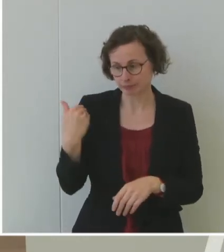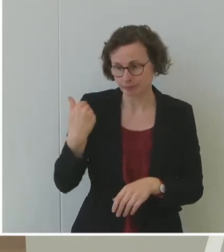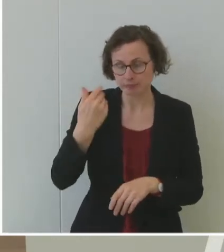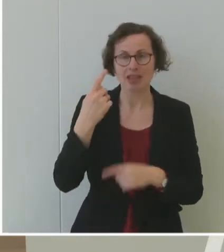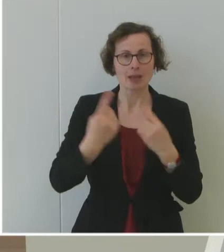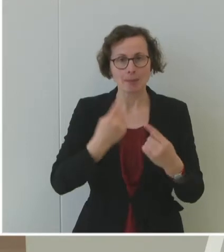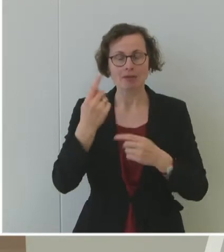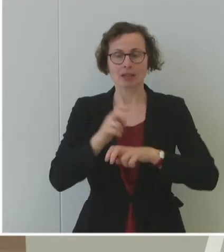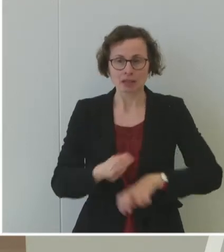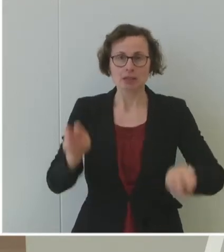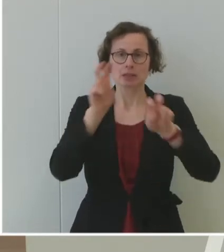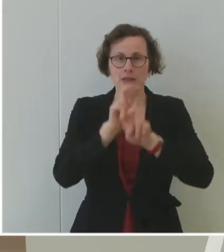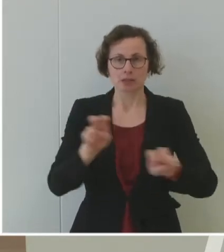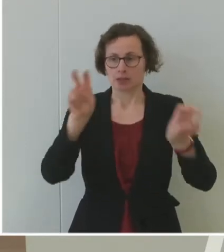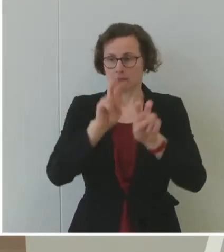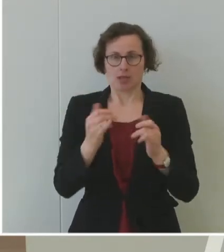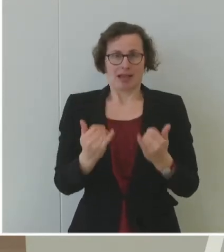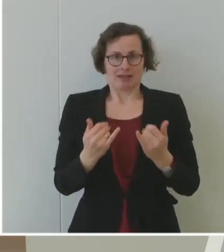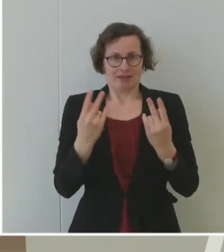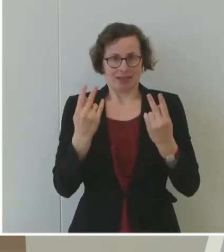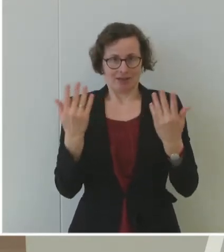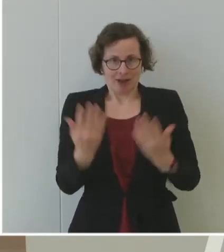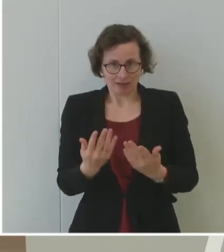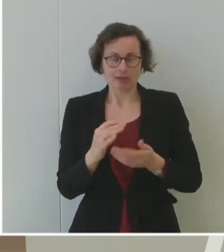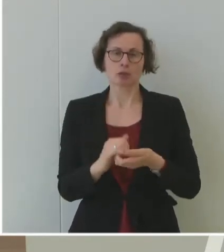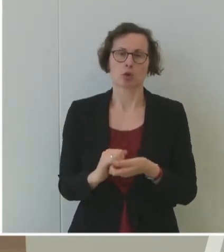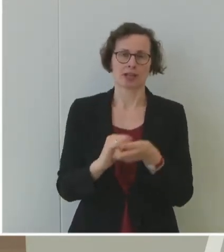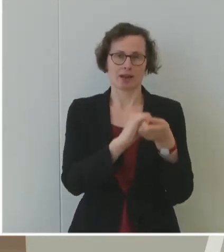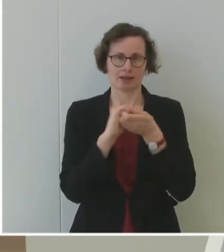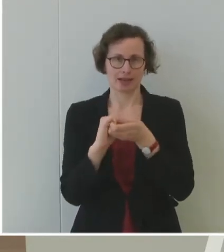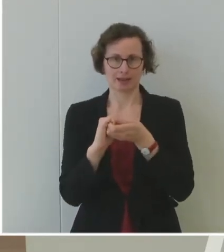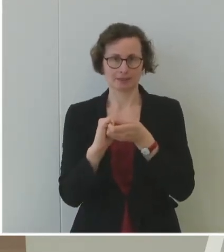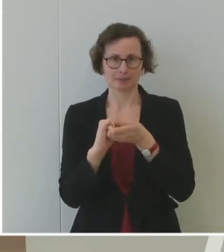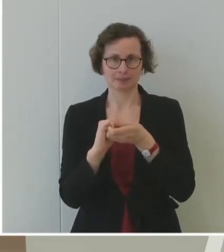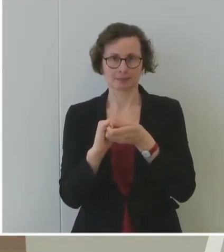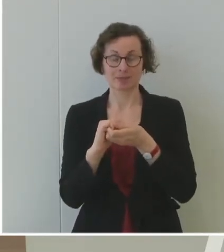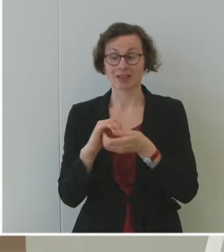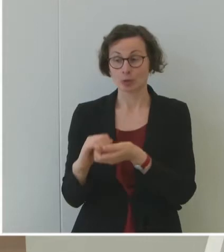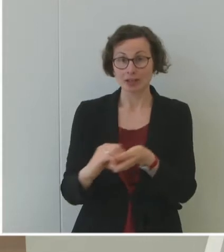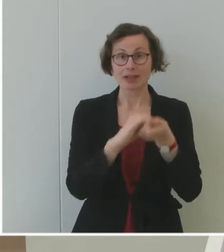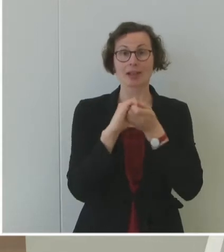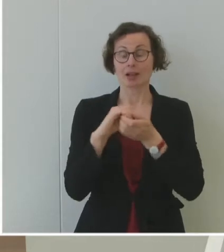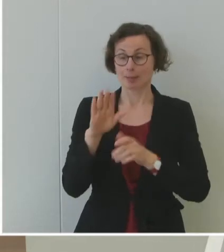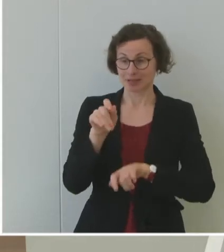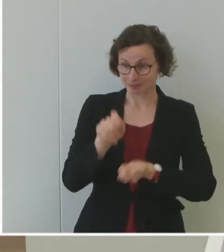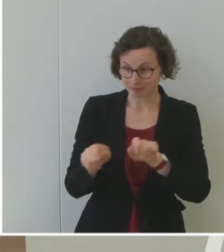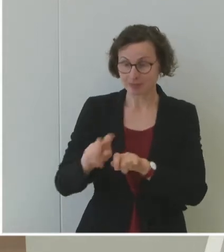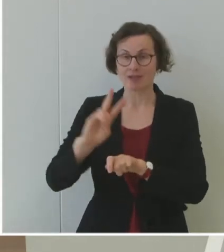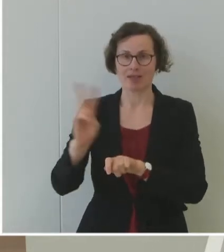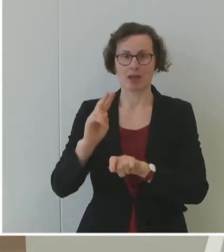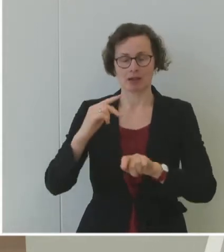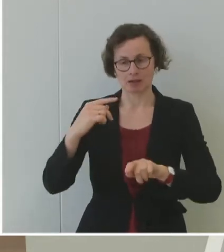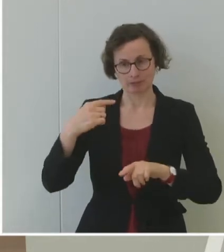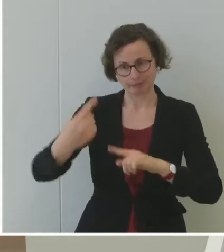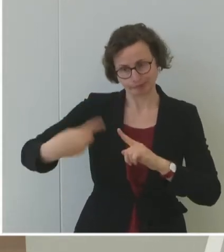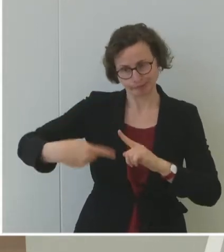beschworen, worauf es jetzt ankommt, das ist Solidarität. Gerade mit denen, die unsere Gesellschaft am Laufen halten und damit die